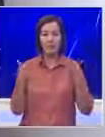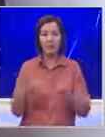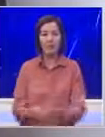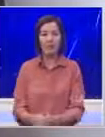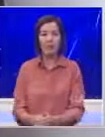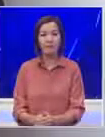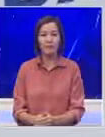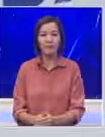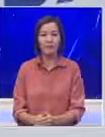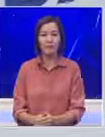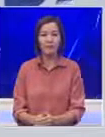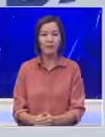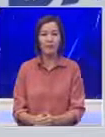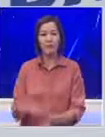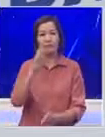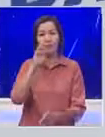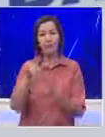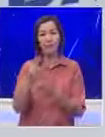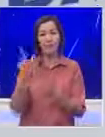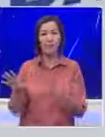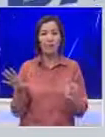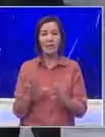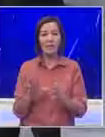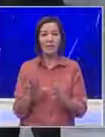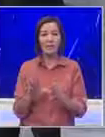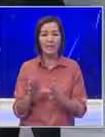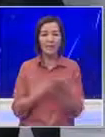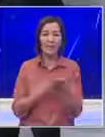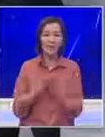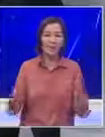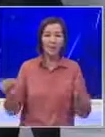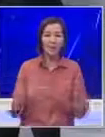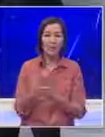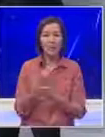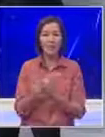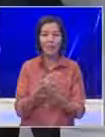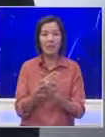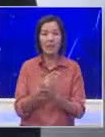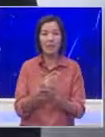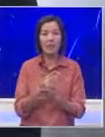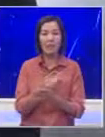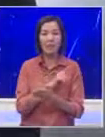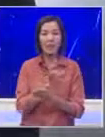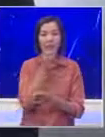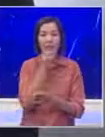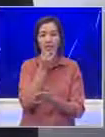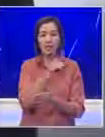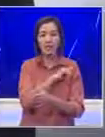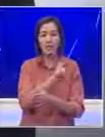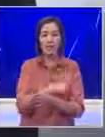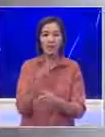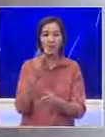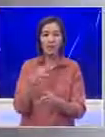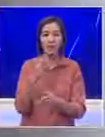барлықтарыңызды құттықтаймын. Мемлекет басшысы электр генерациясындағы жаңартылған және баламалы энергия көздерінің үлесін